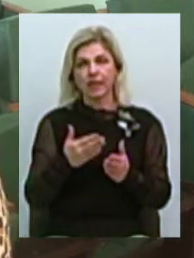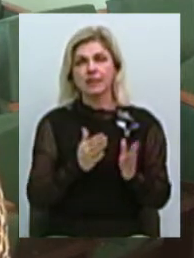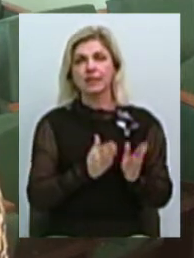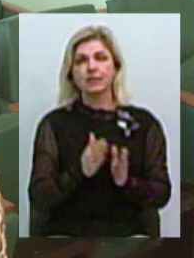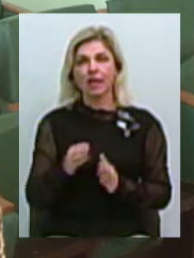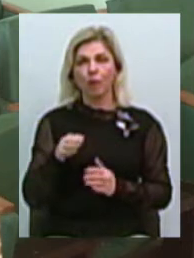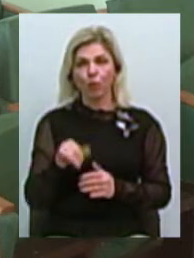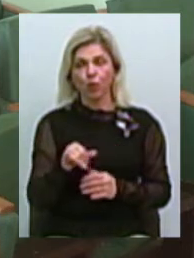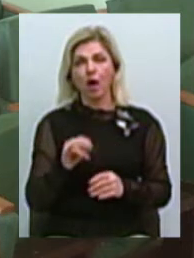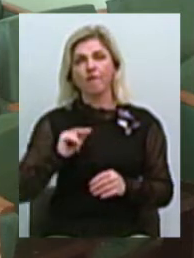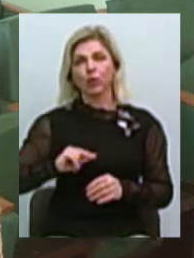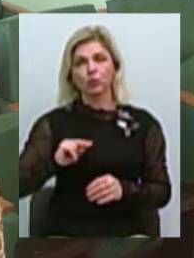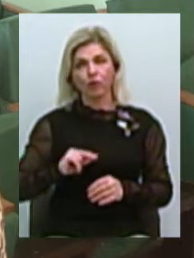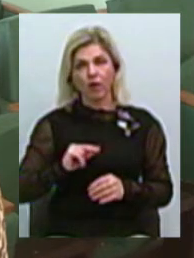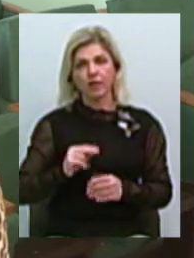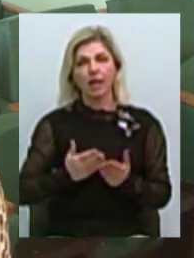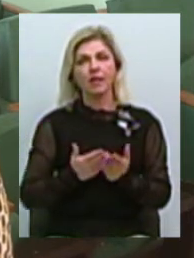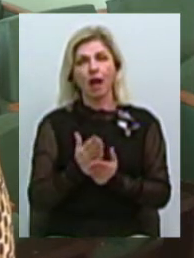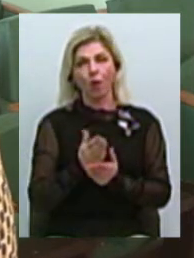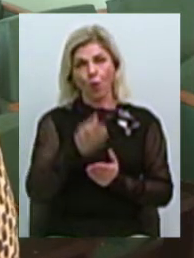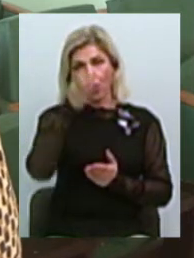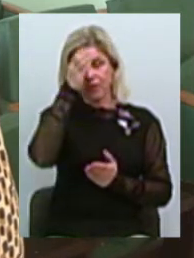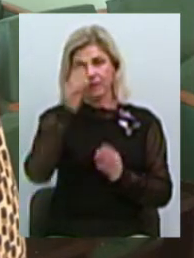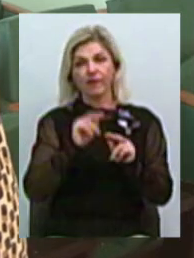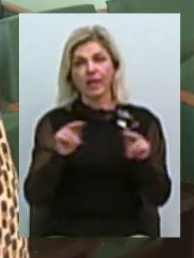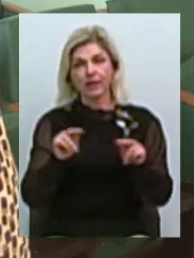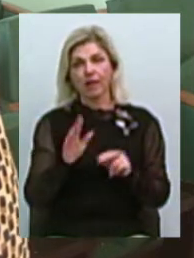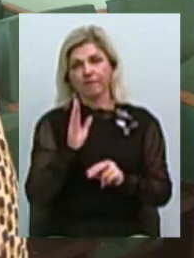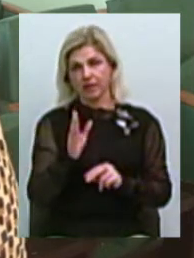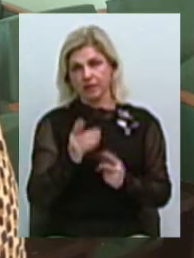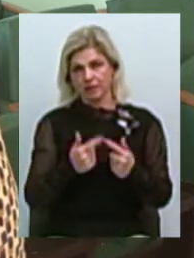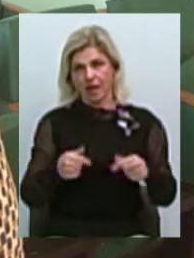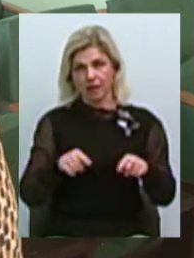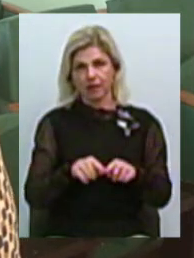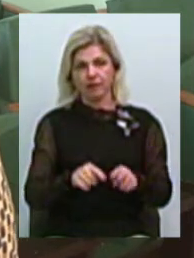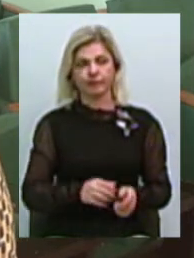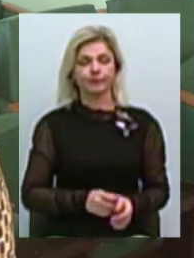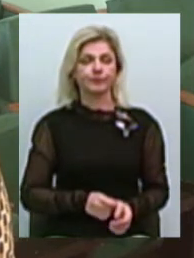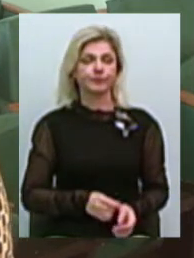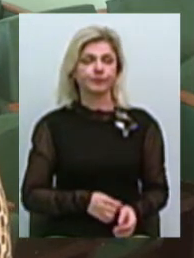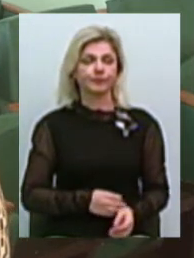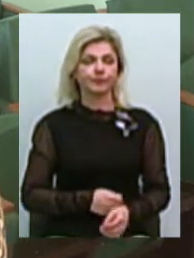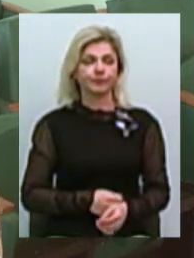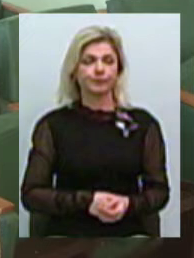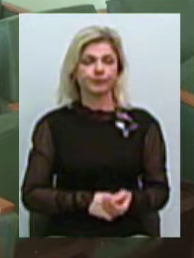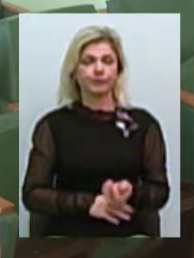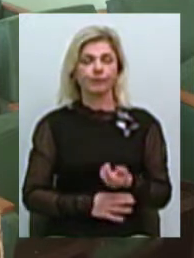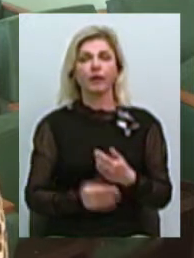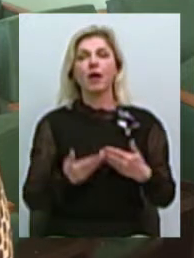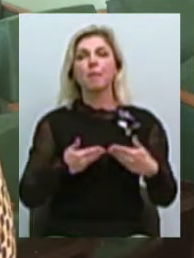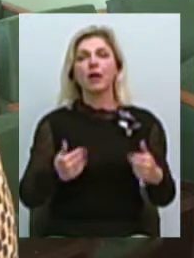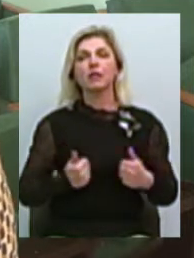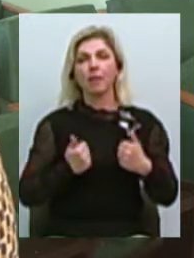систему функціонування якісної освіти у закладі. Ми намагаємося